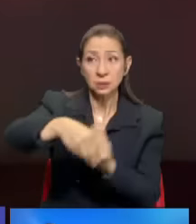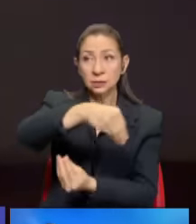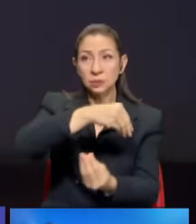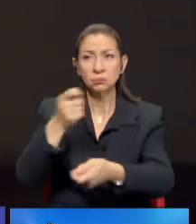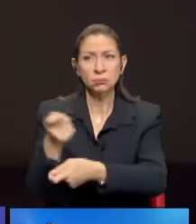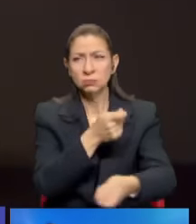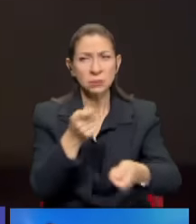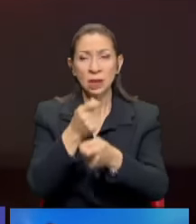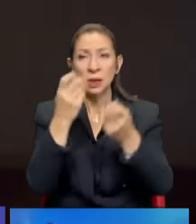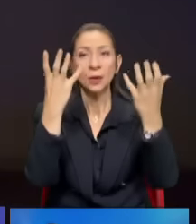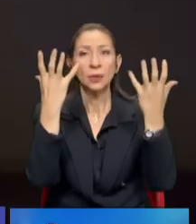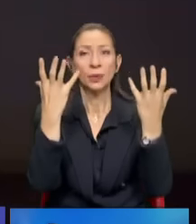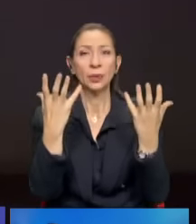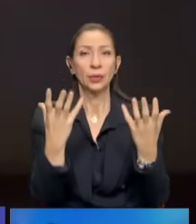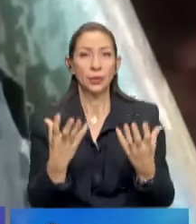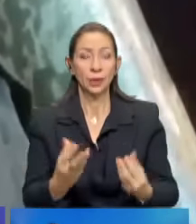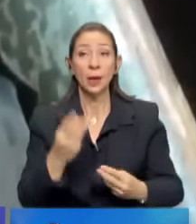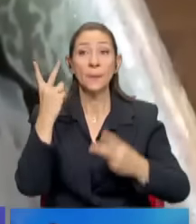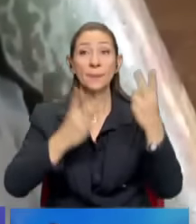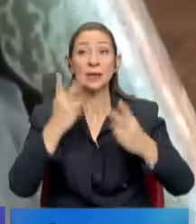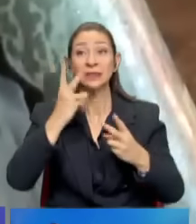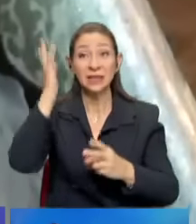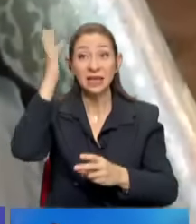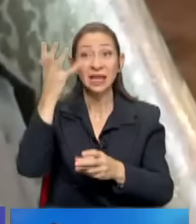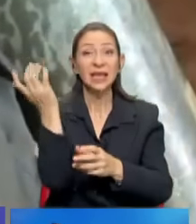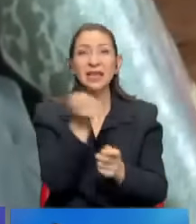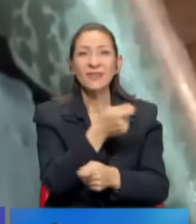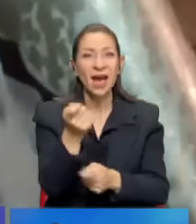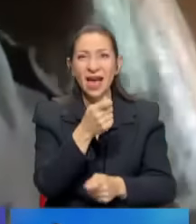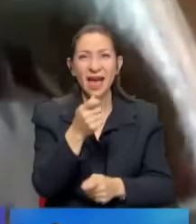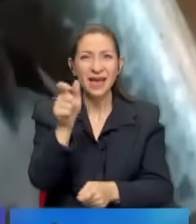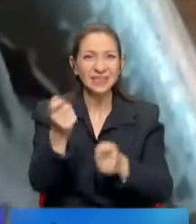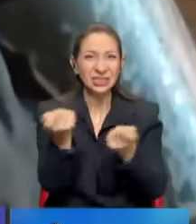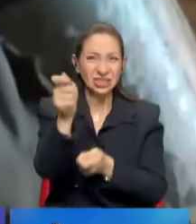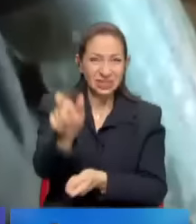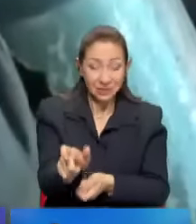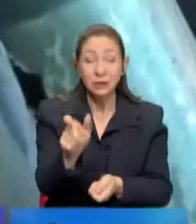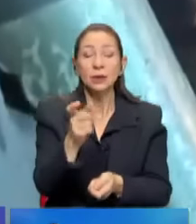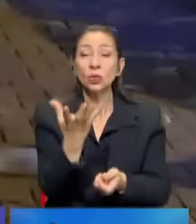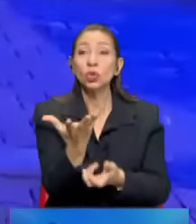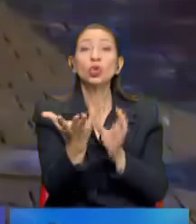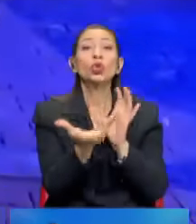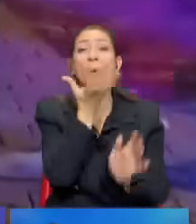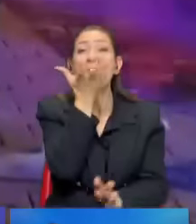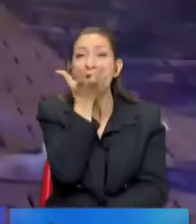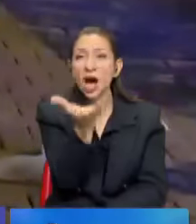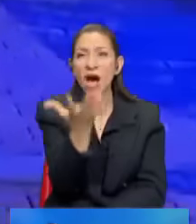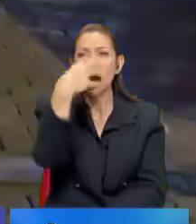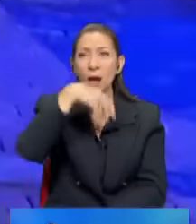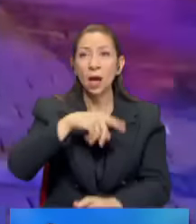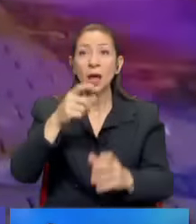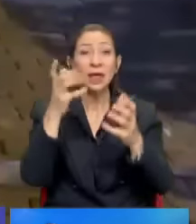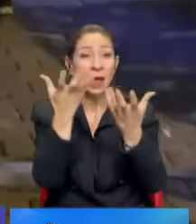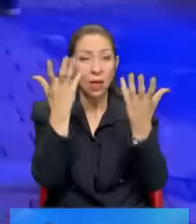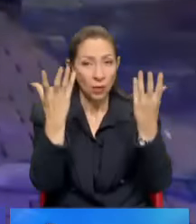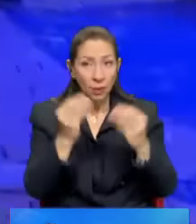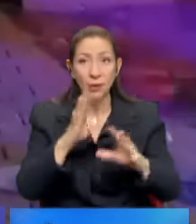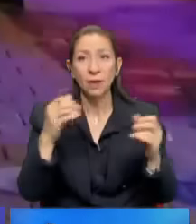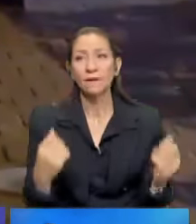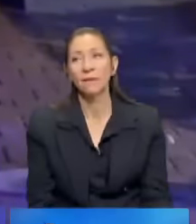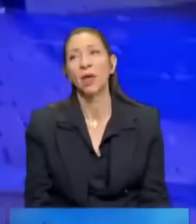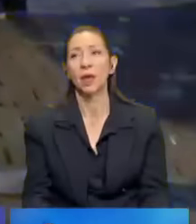çalışmayla kontrol altına alındı bazı itfaiye erleri de Dumandan etkilendi yangın söndürüldüğünde Hepsi işte böyle bitkindi